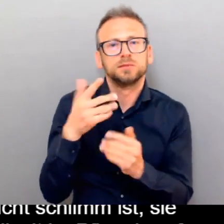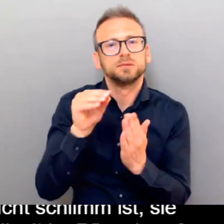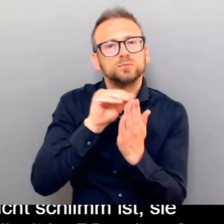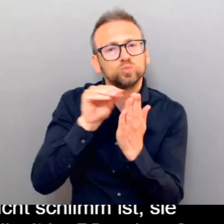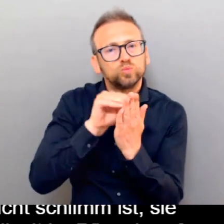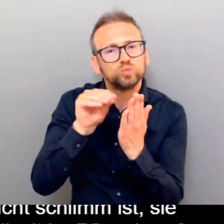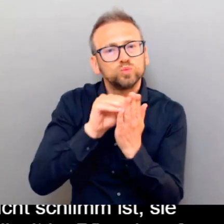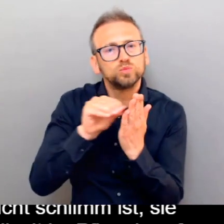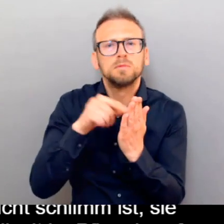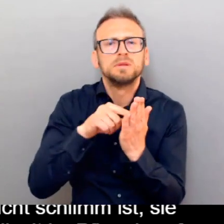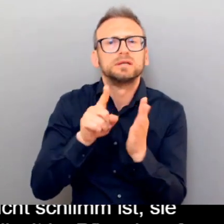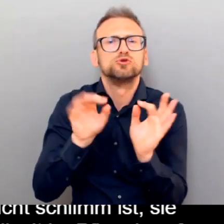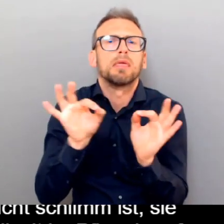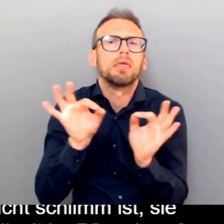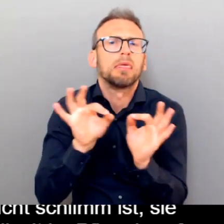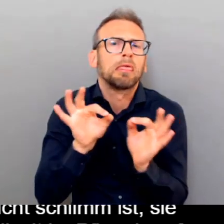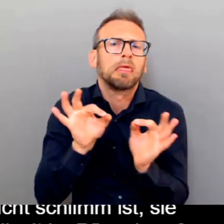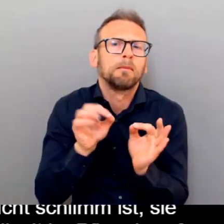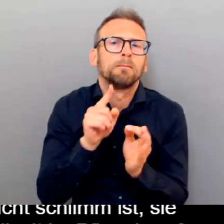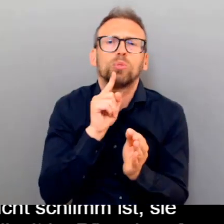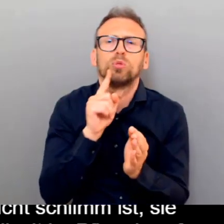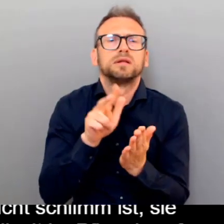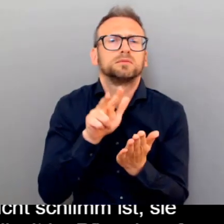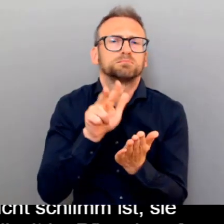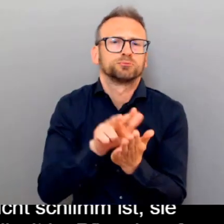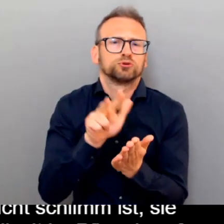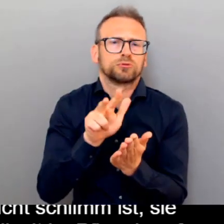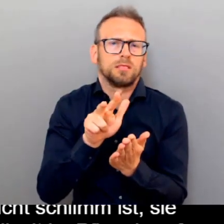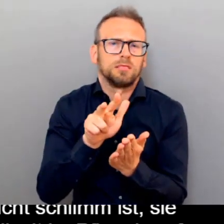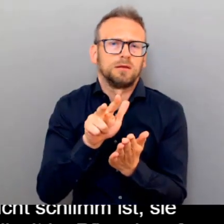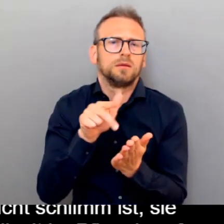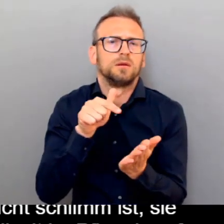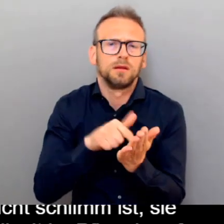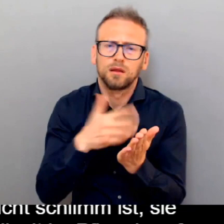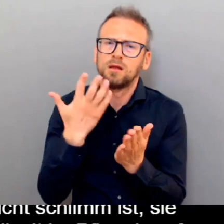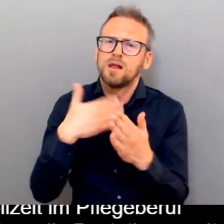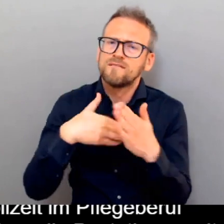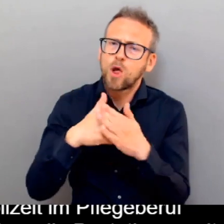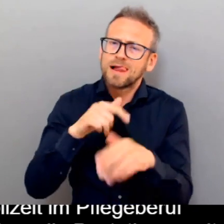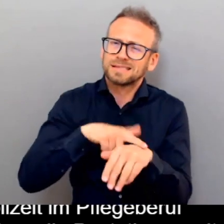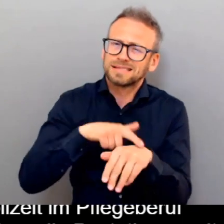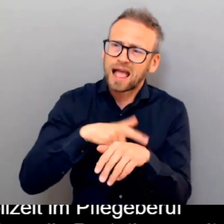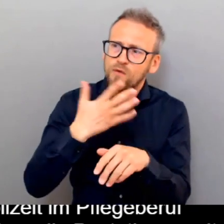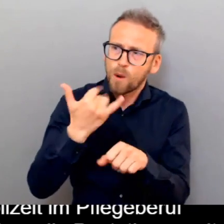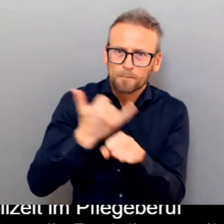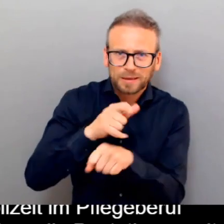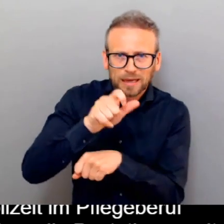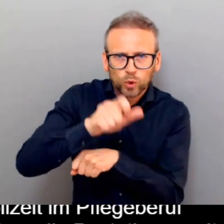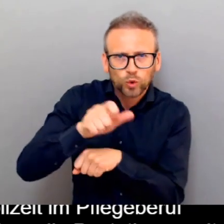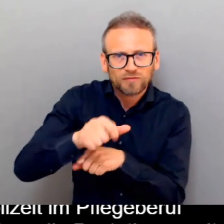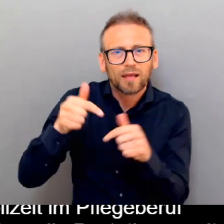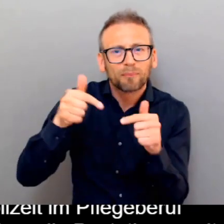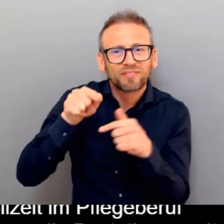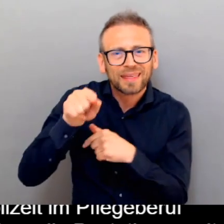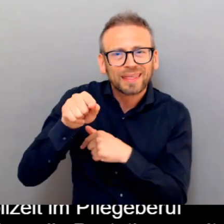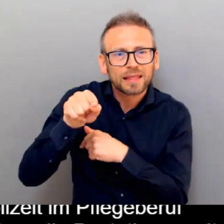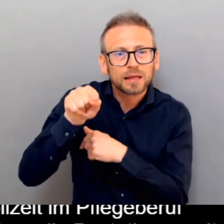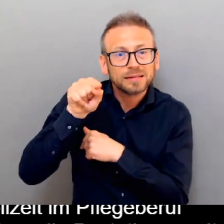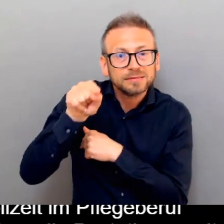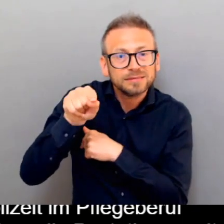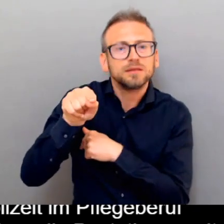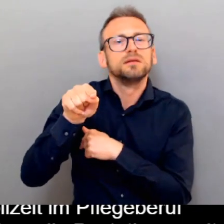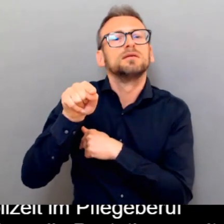Landesamt für Pflege gestellt werden kann, auch zügig gestellt werden kann. Wir haben aber die Antragsfrist nochmal bis 30. Juni